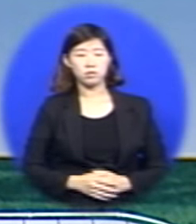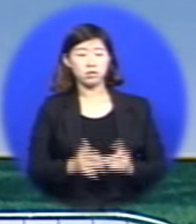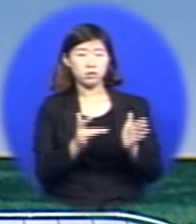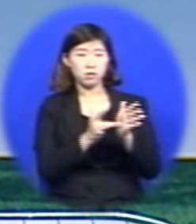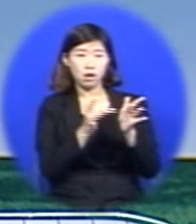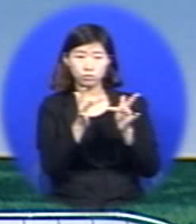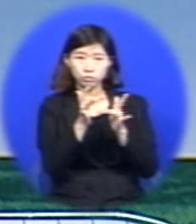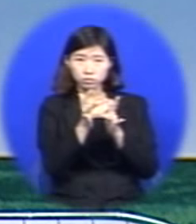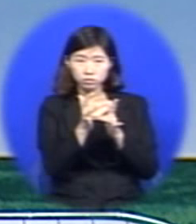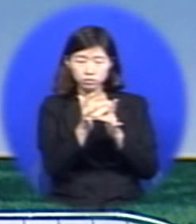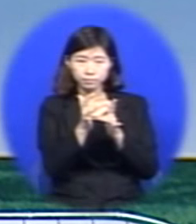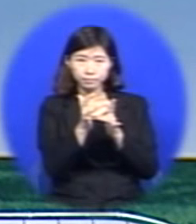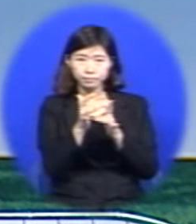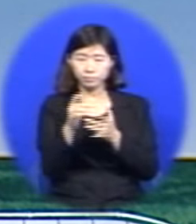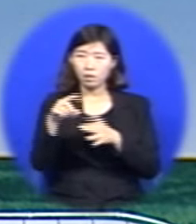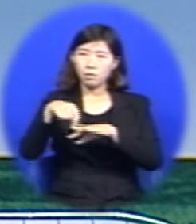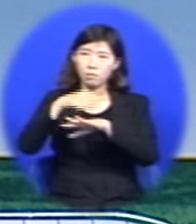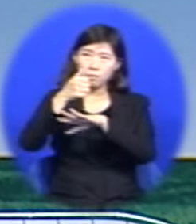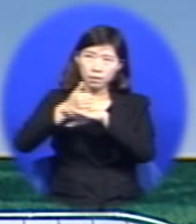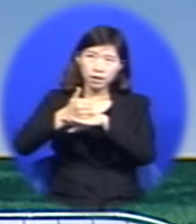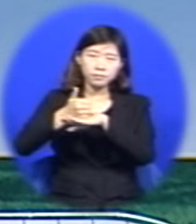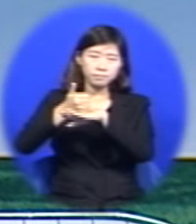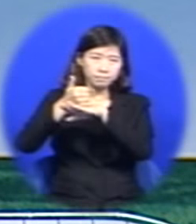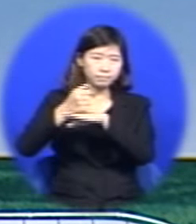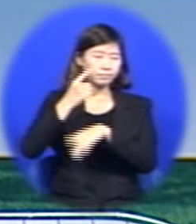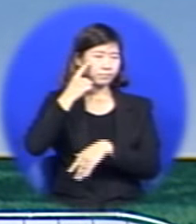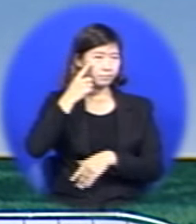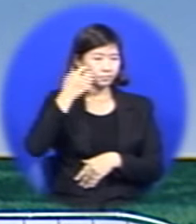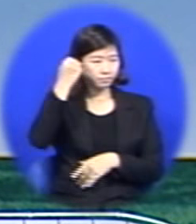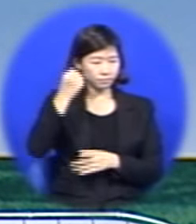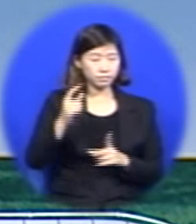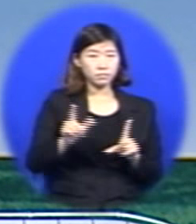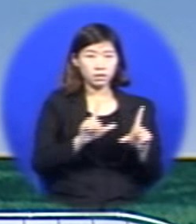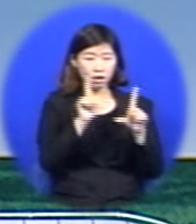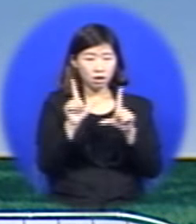예수님을 왕으로 모시고 살면 누구나 다 똑같은 경험을 해요.